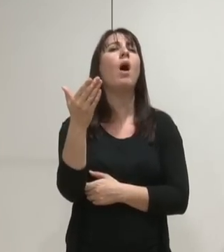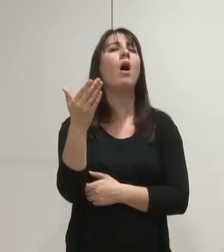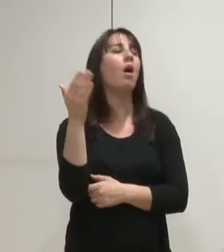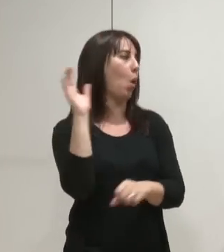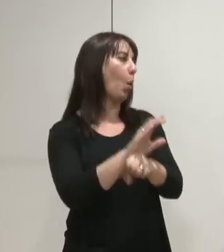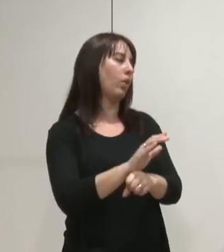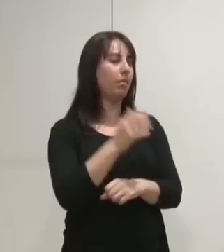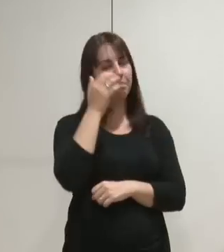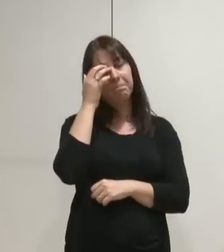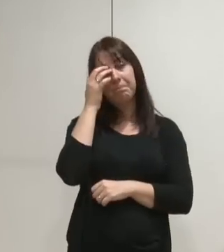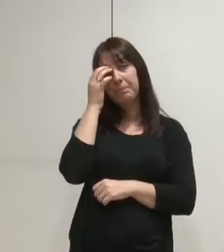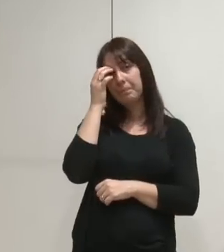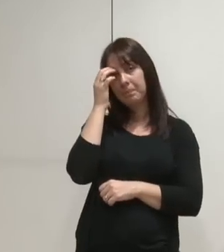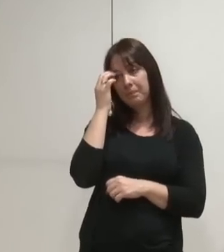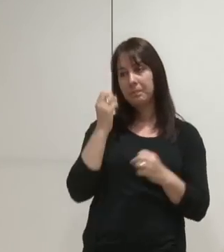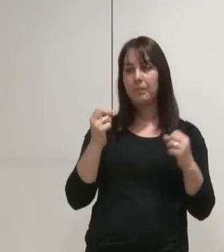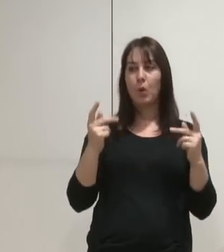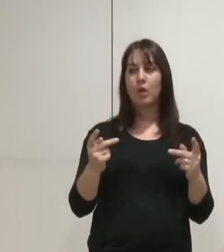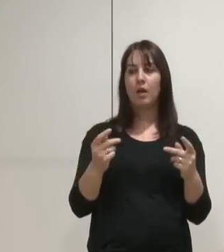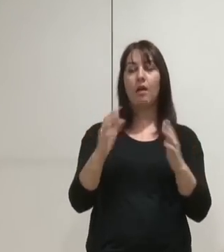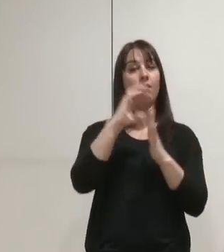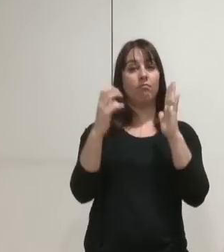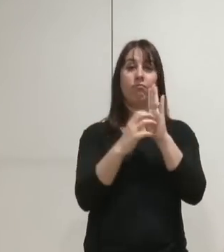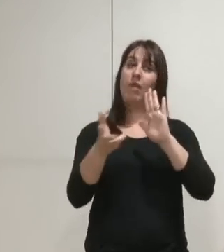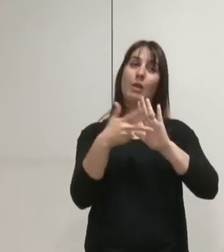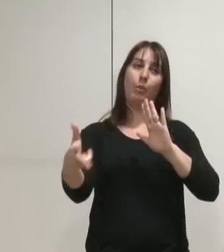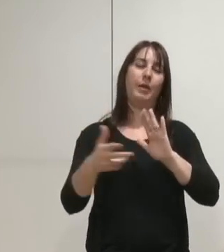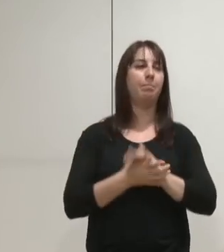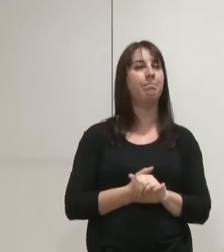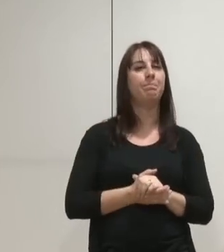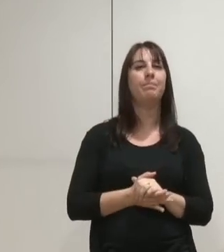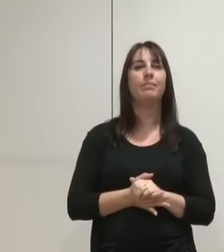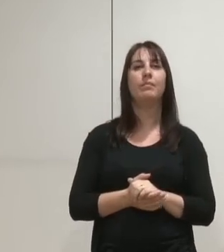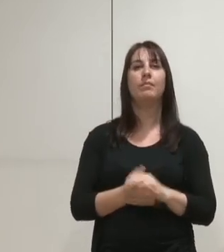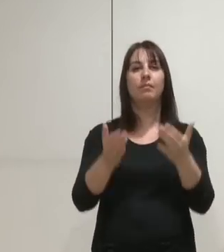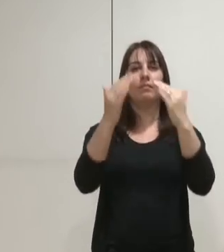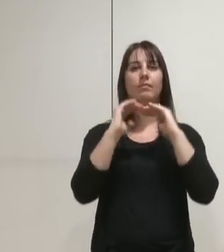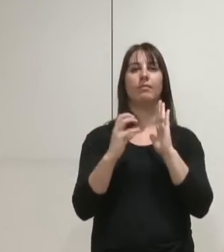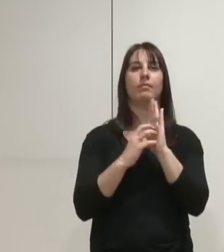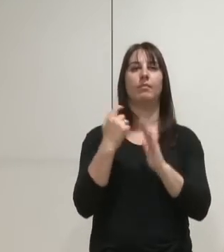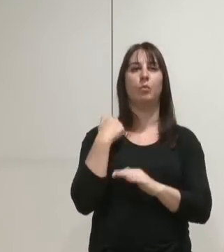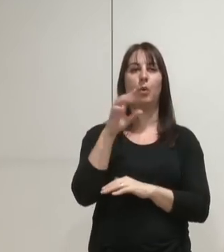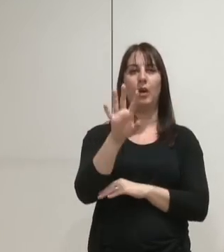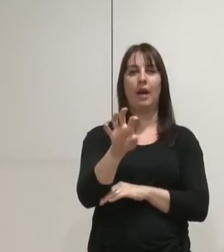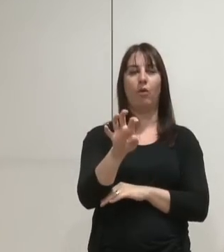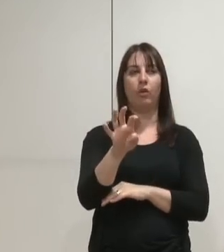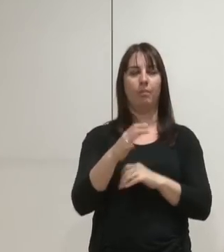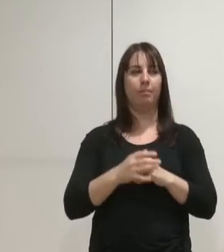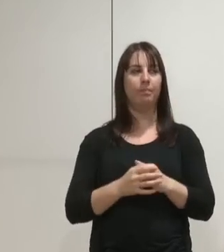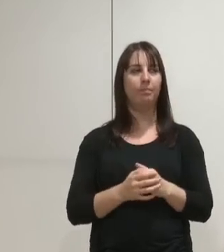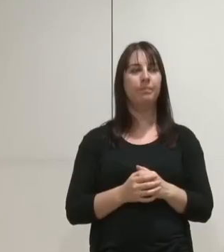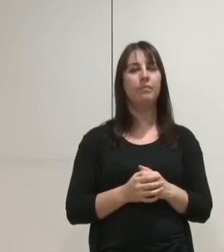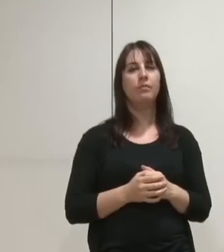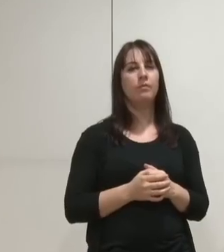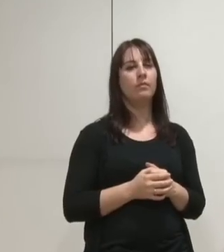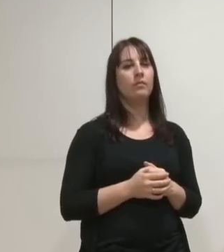vote contre très bien et la délibération est donc adoptée la délibération numéro 40 c'est